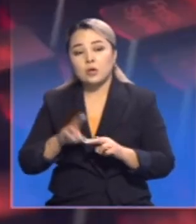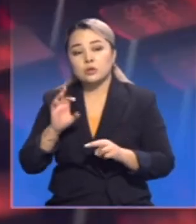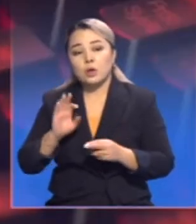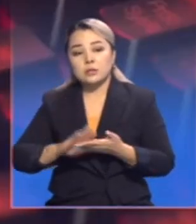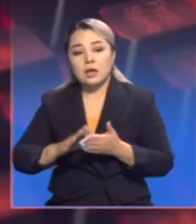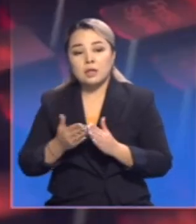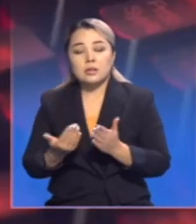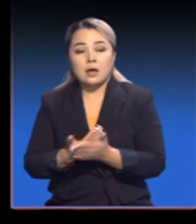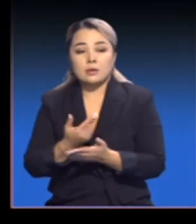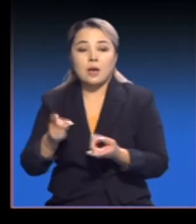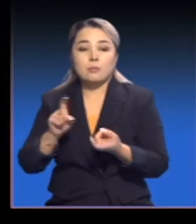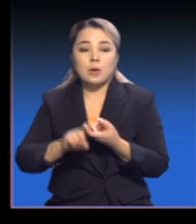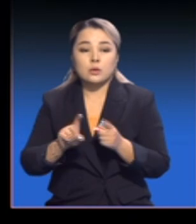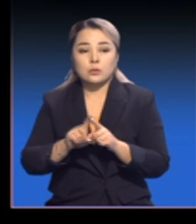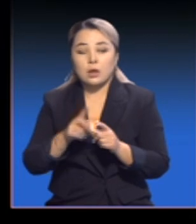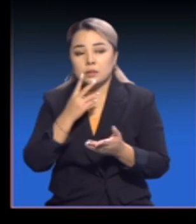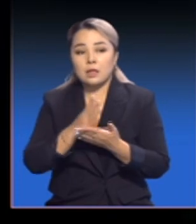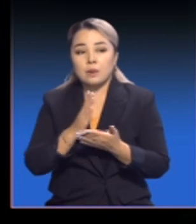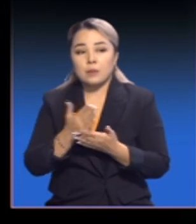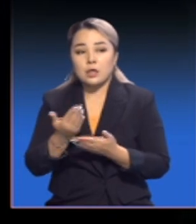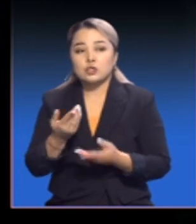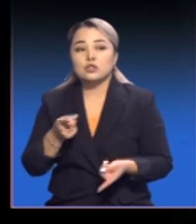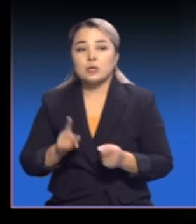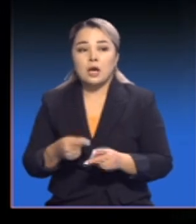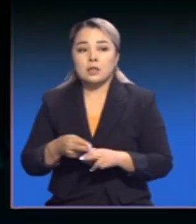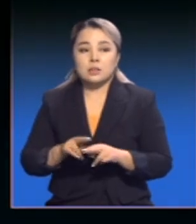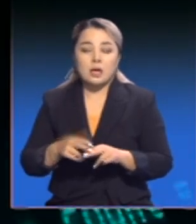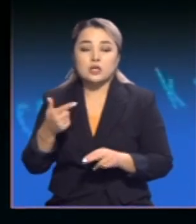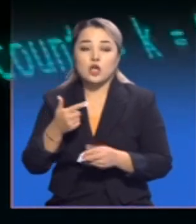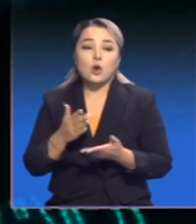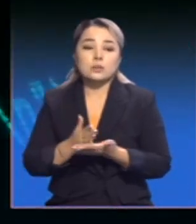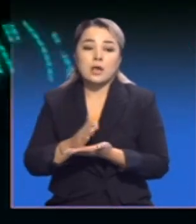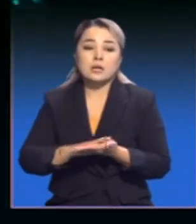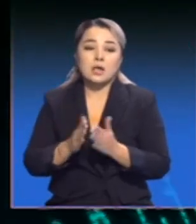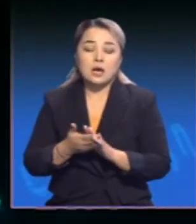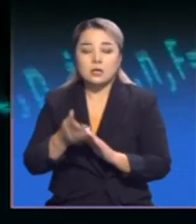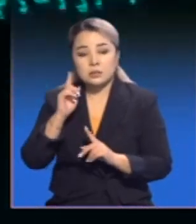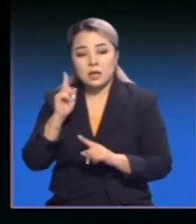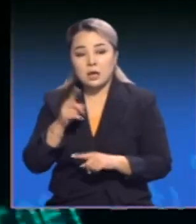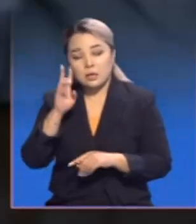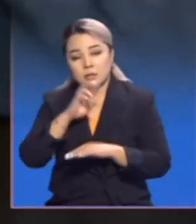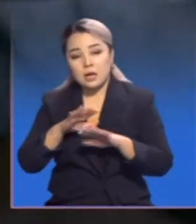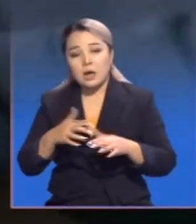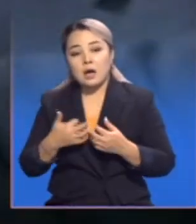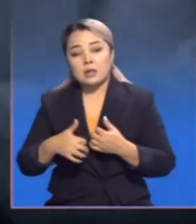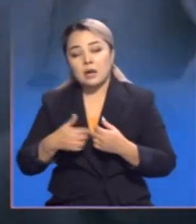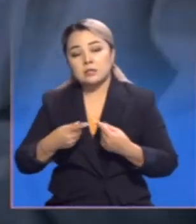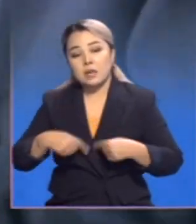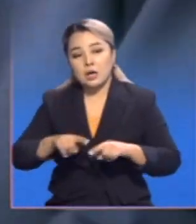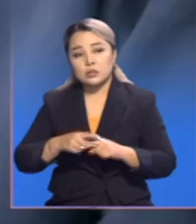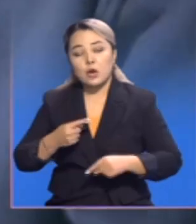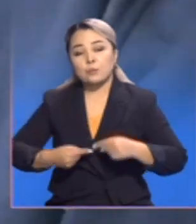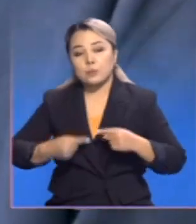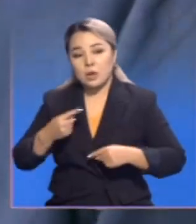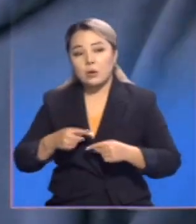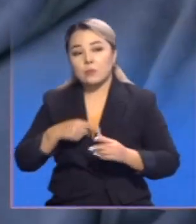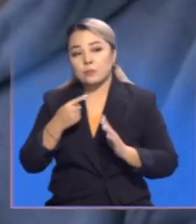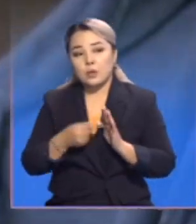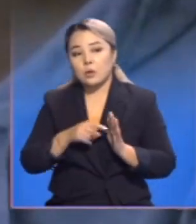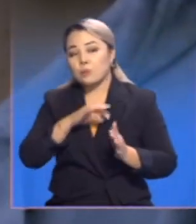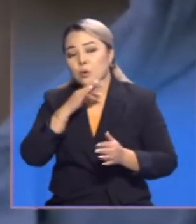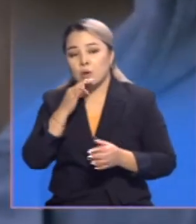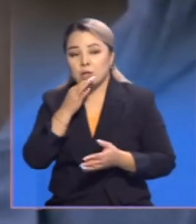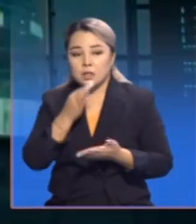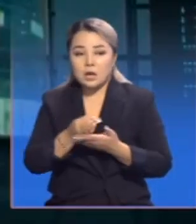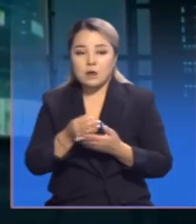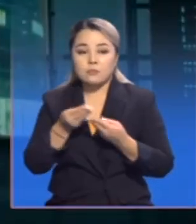әлеуметтік оқиғалармен байланысты деп болжайды. Расында да қазір геосаяси ахуал, елдер арасындағы шиеленіс сан түрлі салаға әрқилы